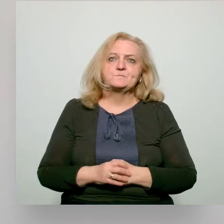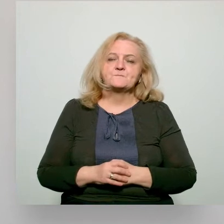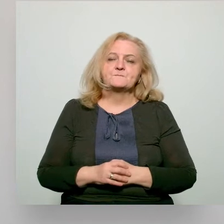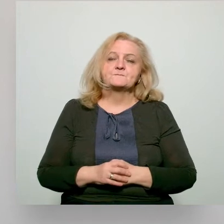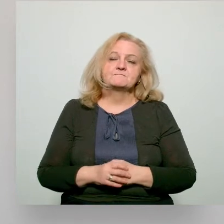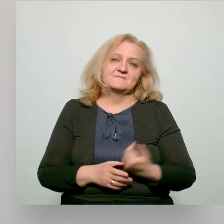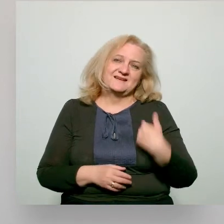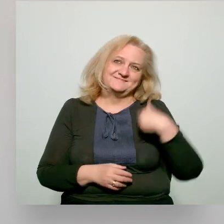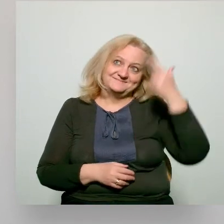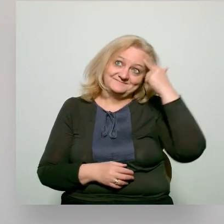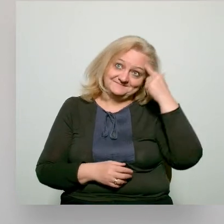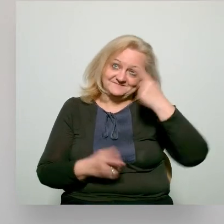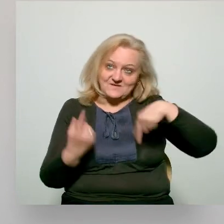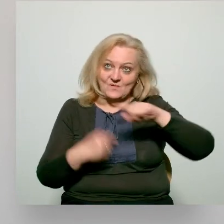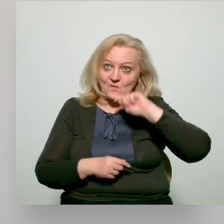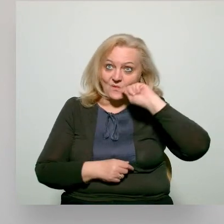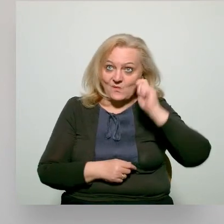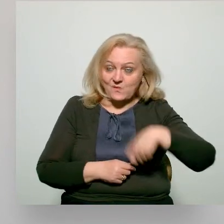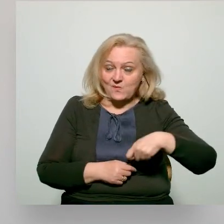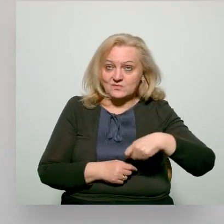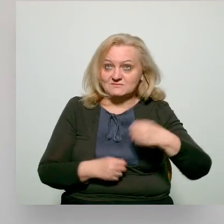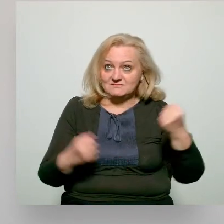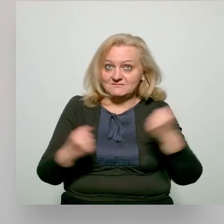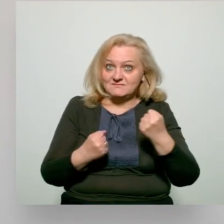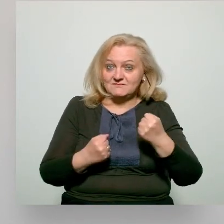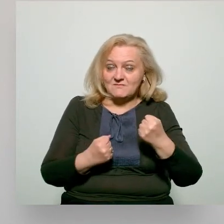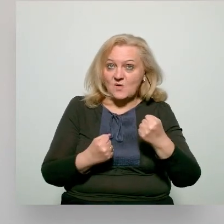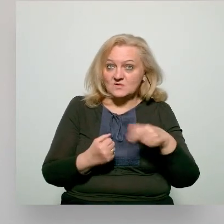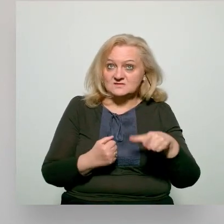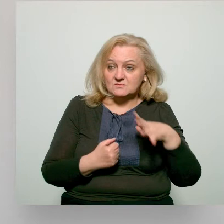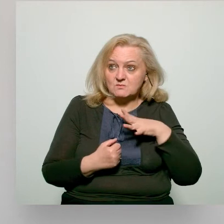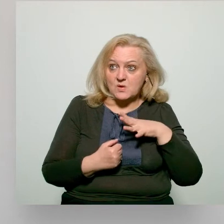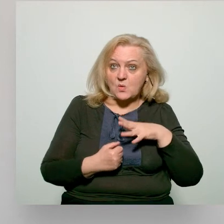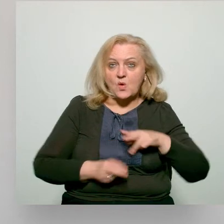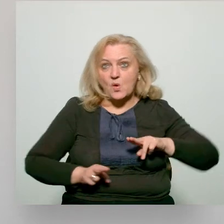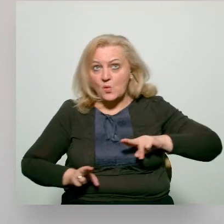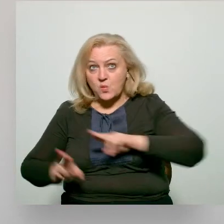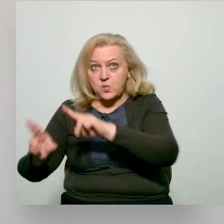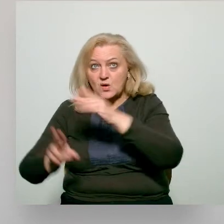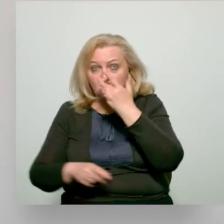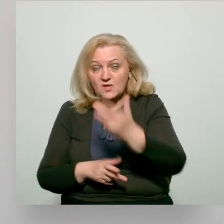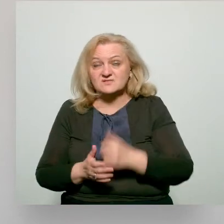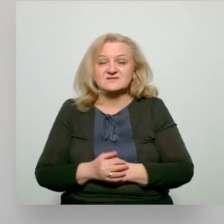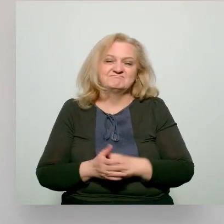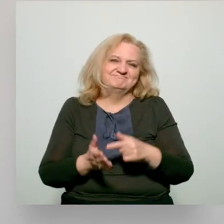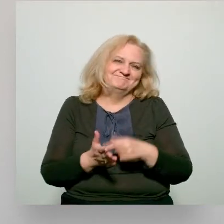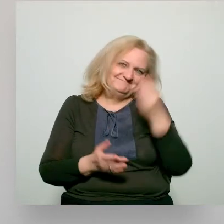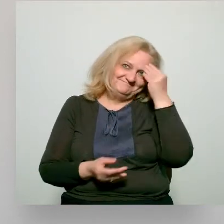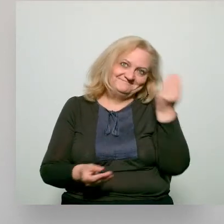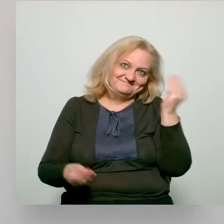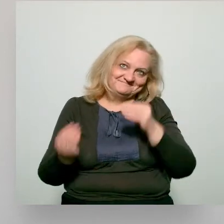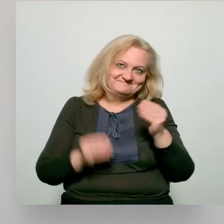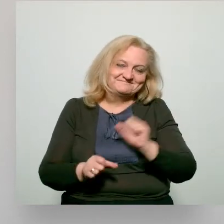iluzję, że Ukraińcy w tak ogromnej mierze byli uzależnieni od wpływu Rosji, jest kolejną iluzją,